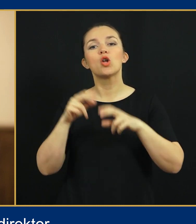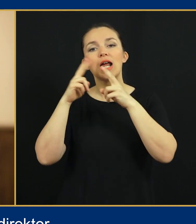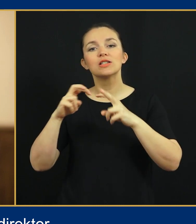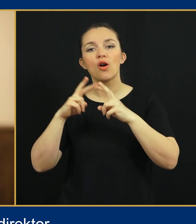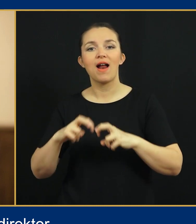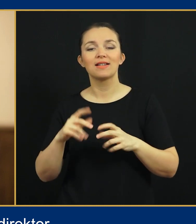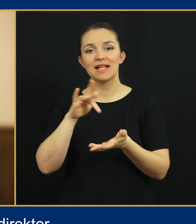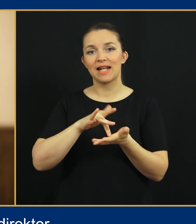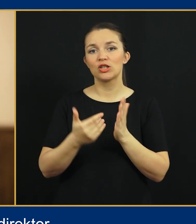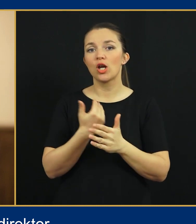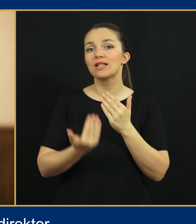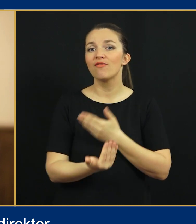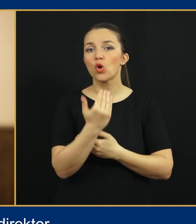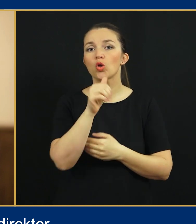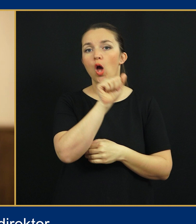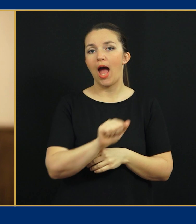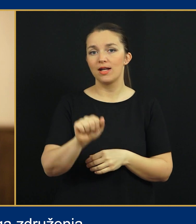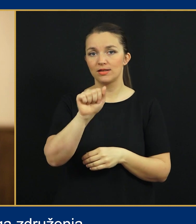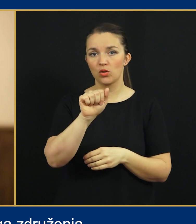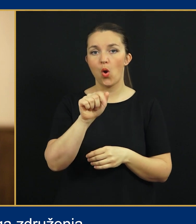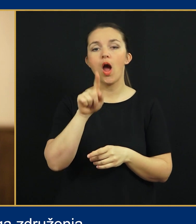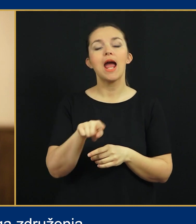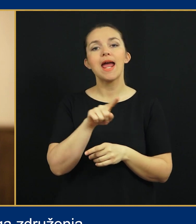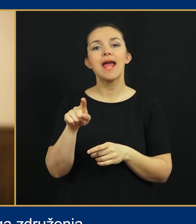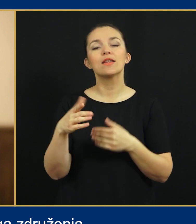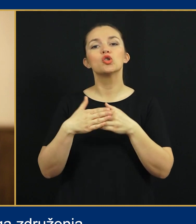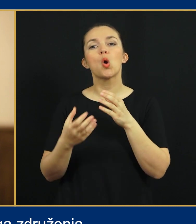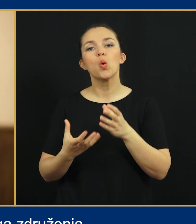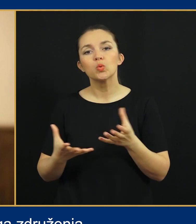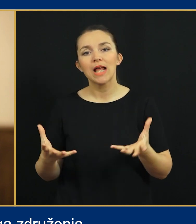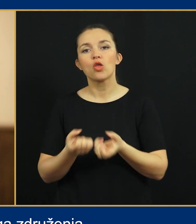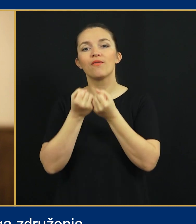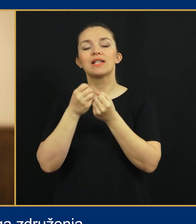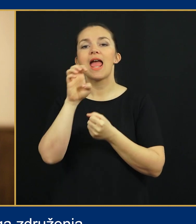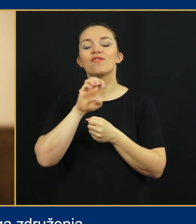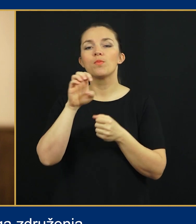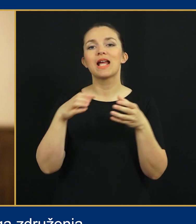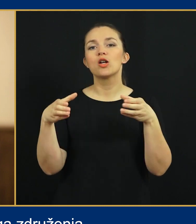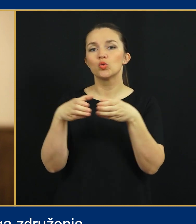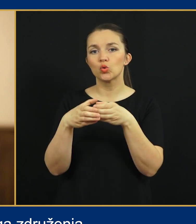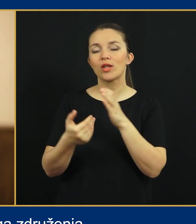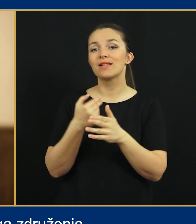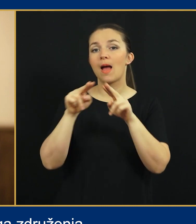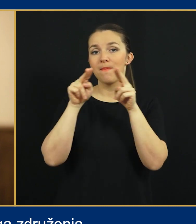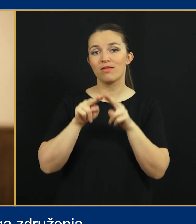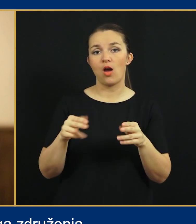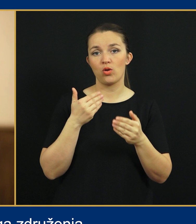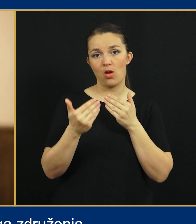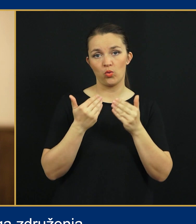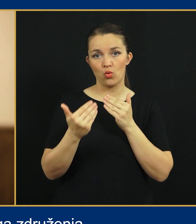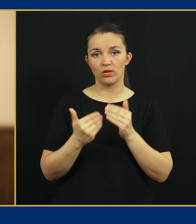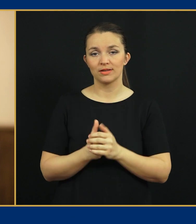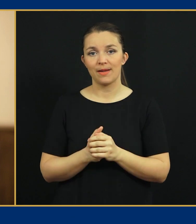raziskovalnega središča za vzhodno Azijo ter soustanovitelj Evropskega združenja za mednarodne